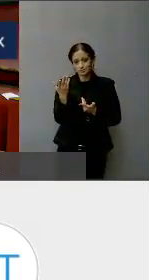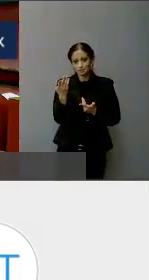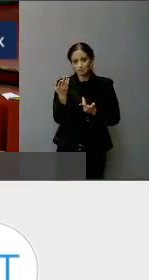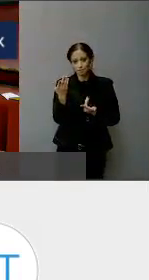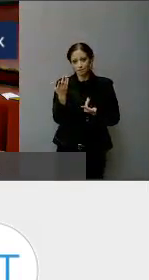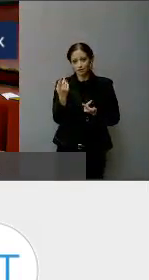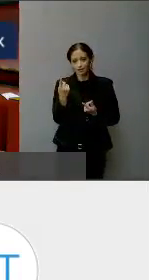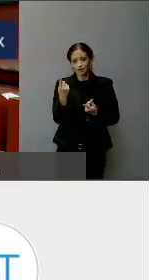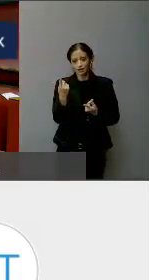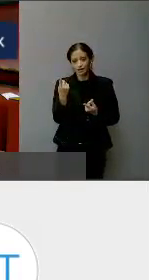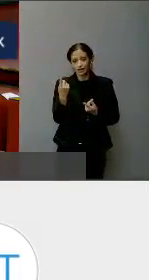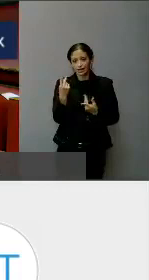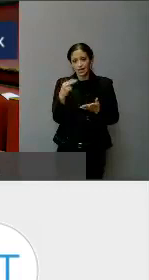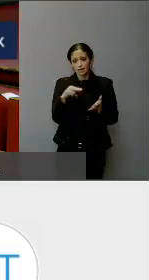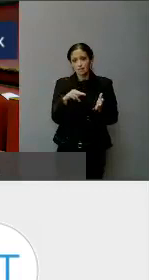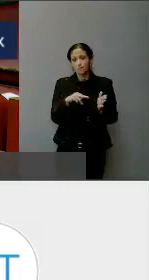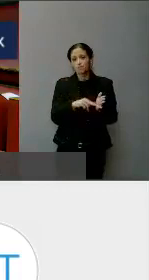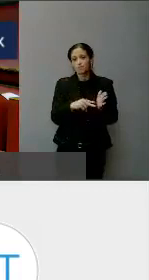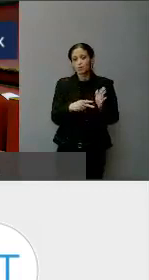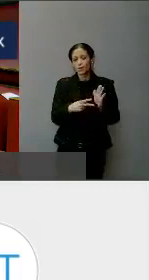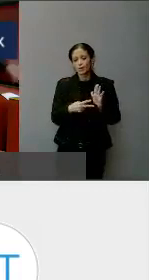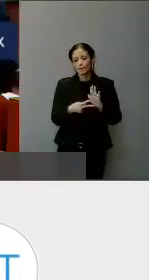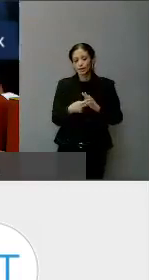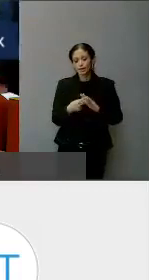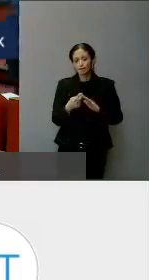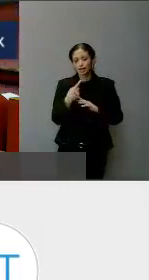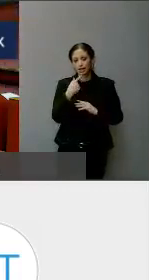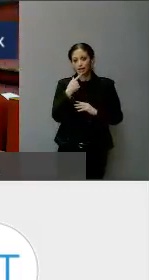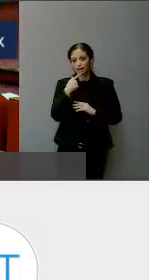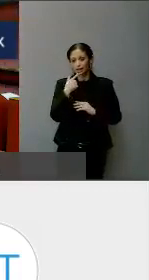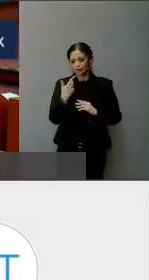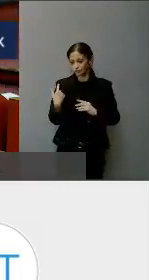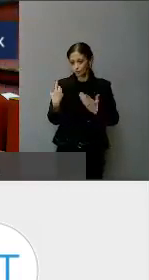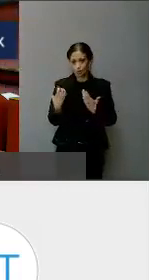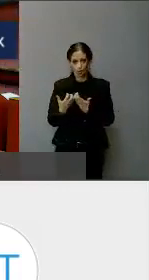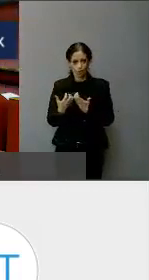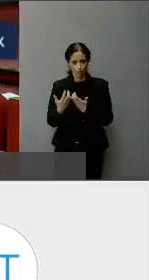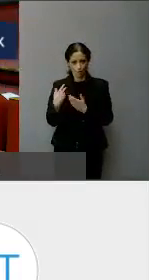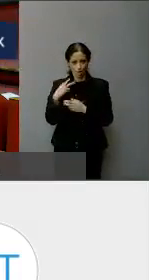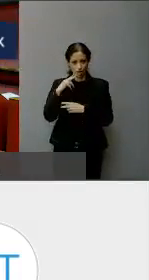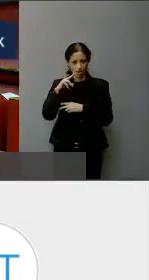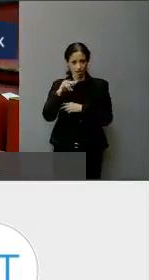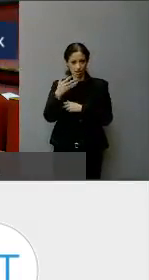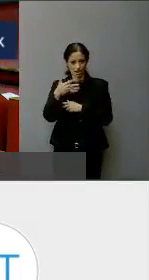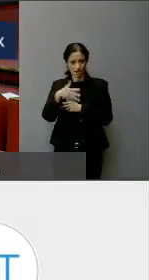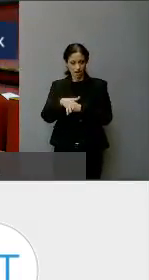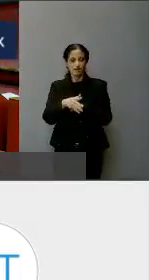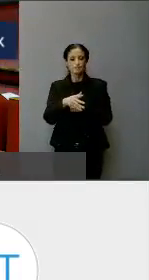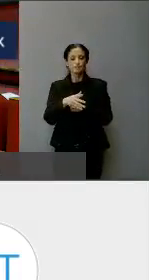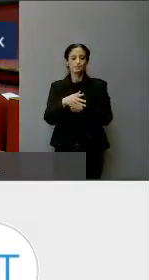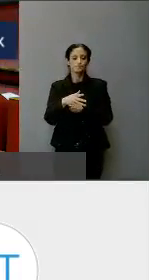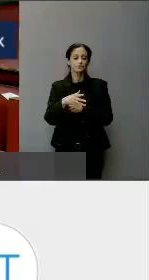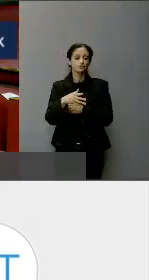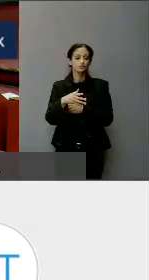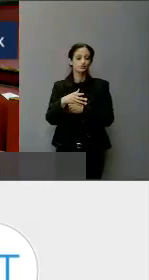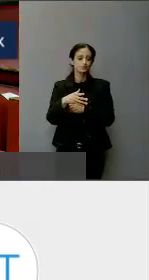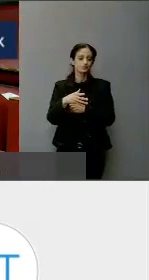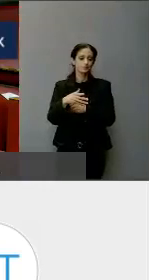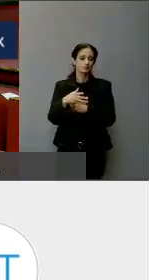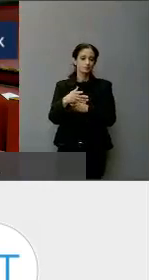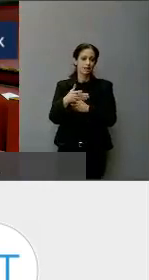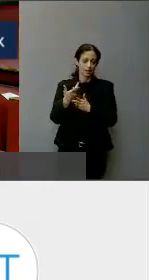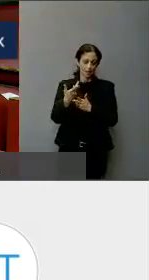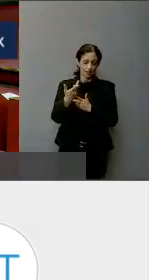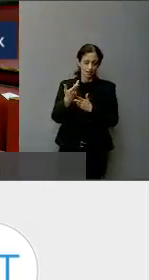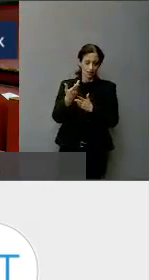da come diceva prima mio collega che ha preceduto nel documento dello scoppio in una frase per minare di confronto